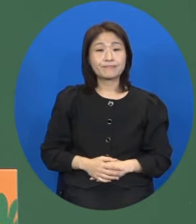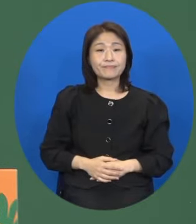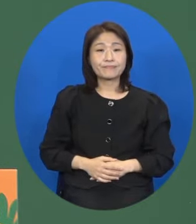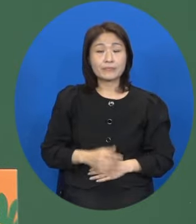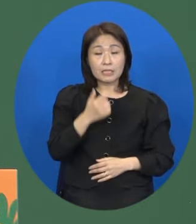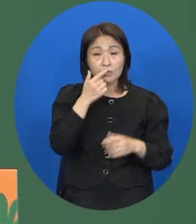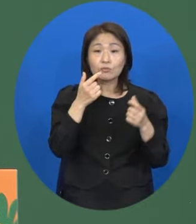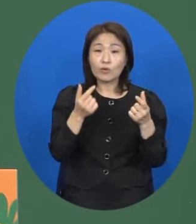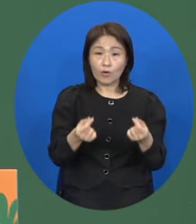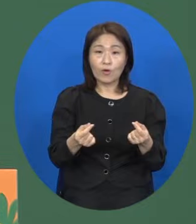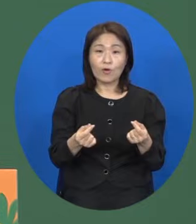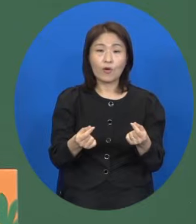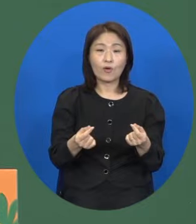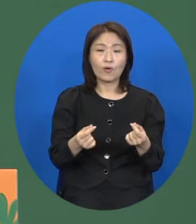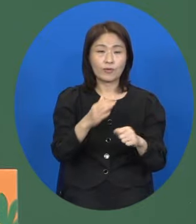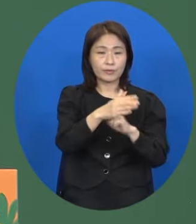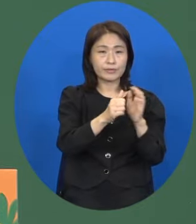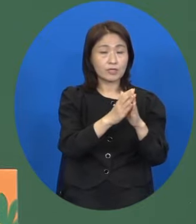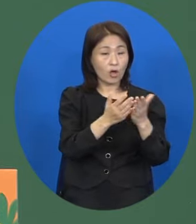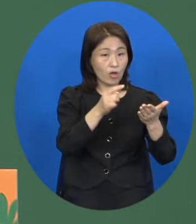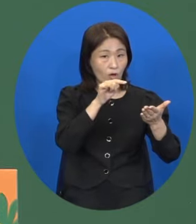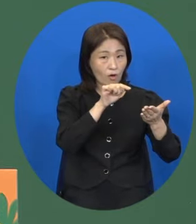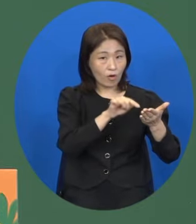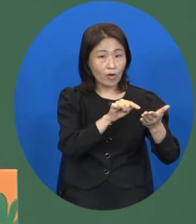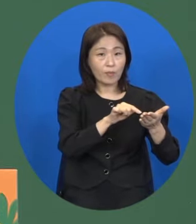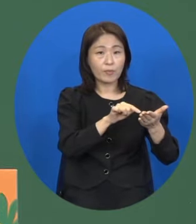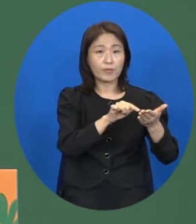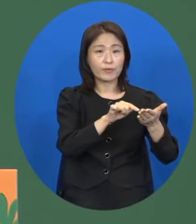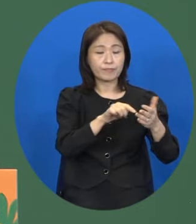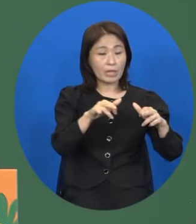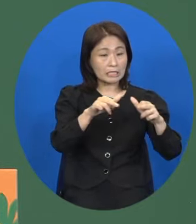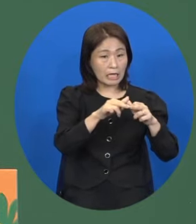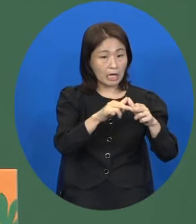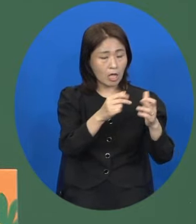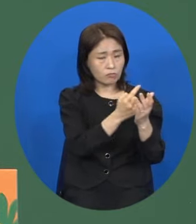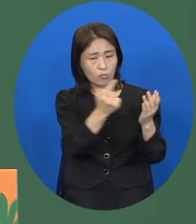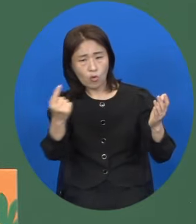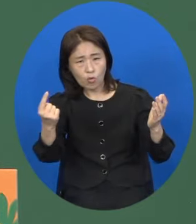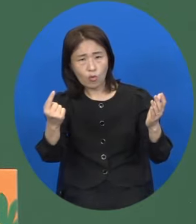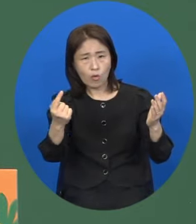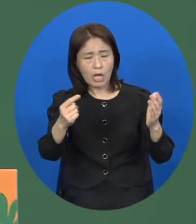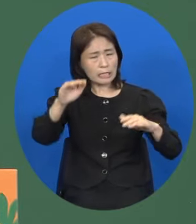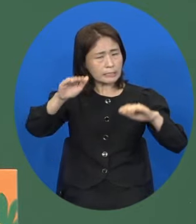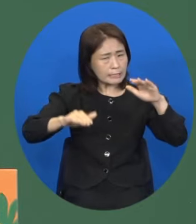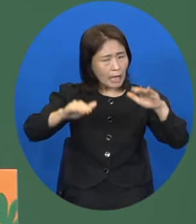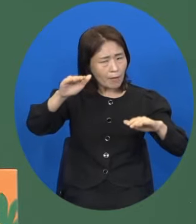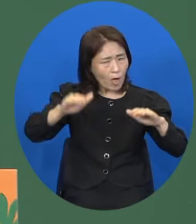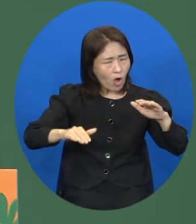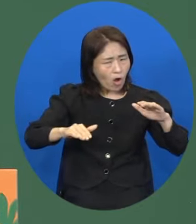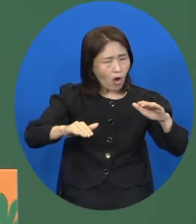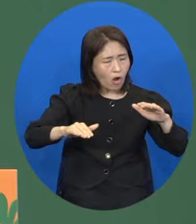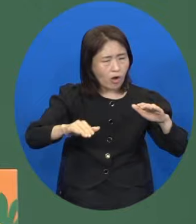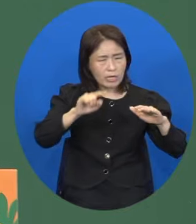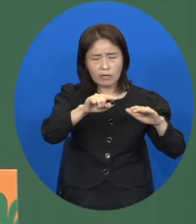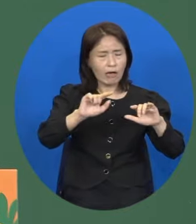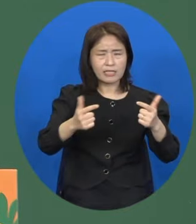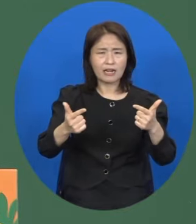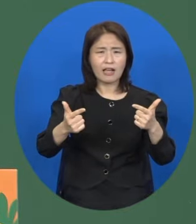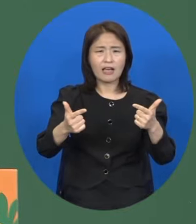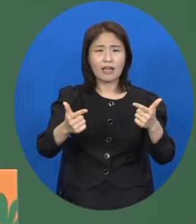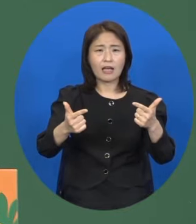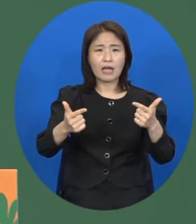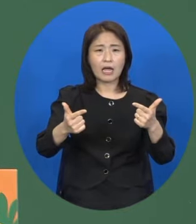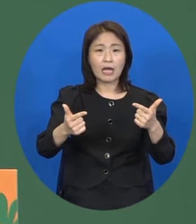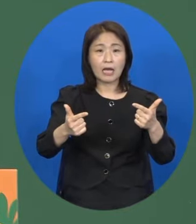이렇듯 성경은 장애인을 배제 혹은 차별의 대상으로 여기는 것 아니라